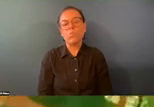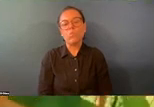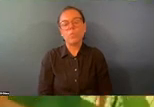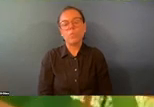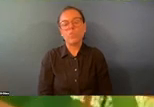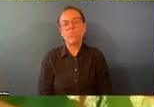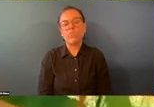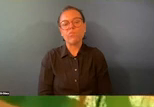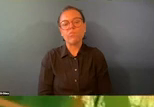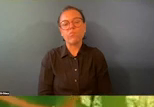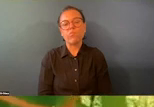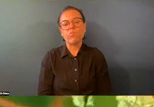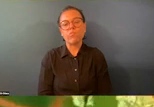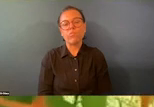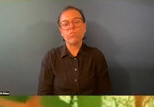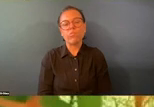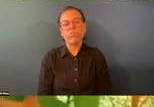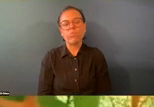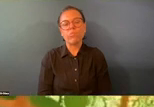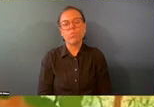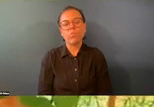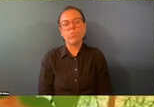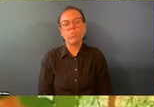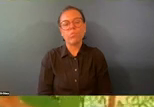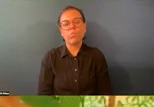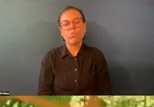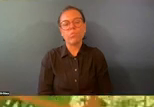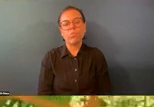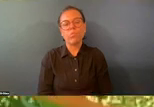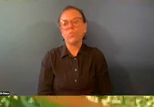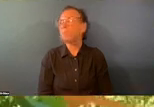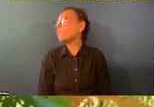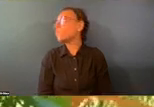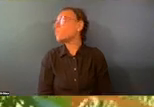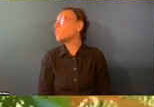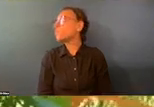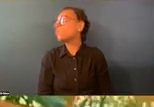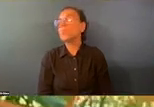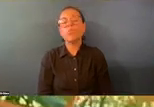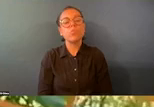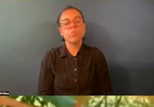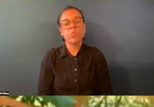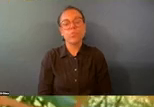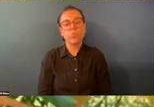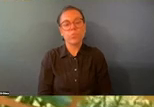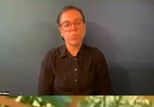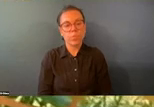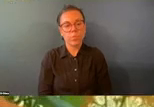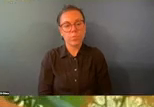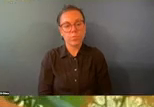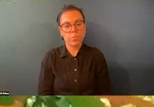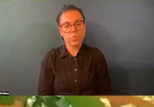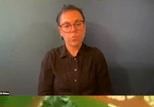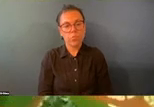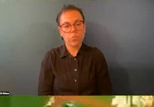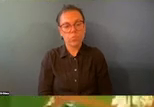همه چیمو تامین می‌شود. نه که همین سال‌های اخیر بسیار همین خوب بارش هوا تغییر یافته است. یک روز